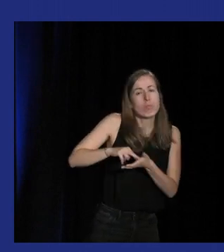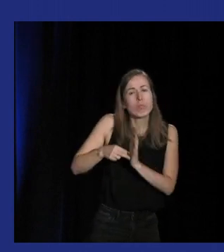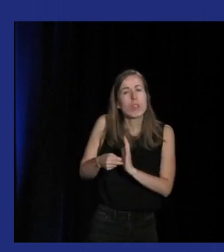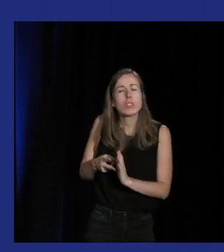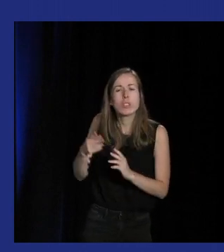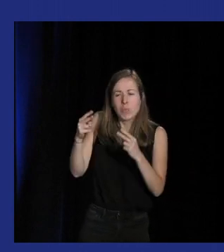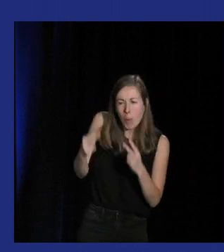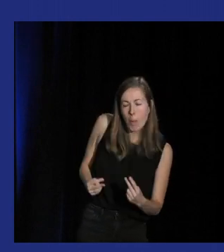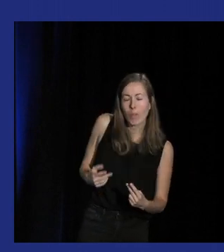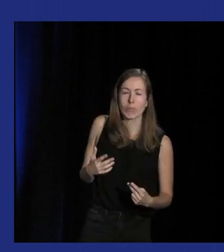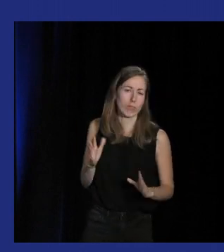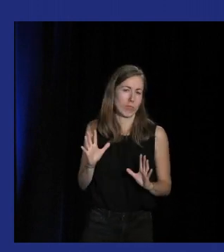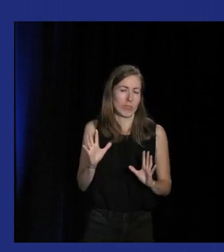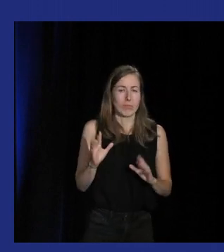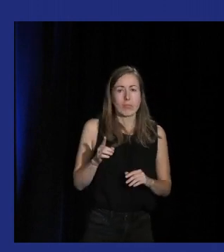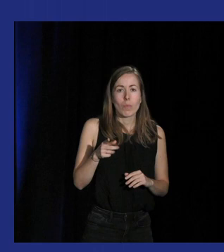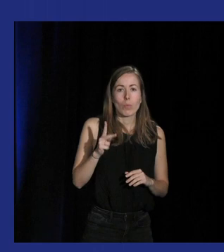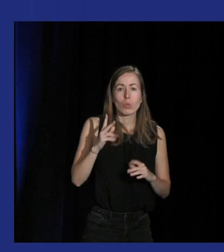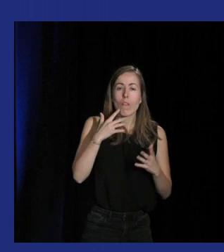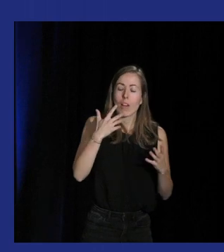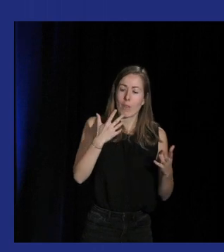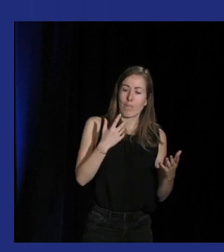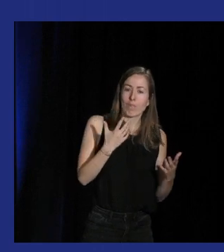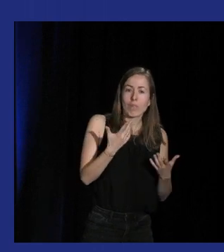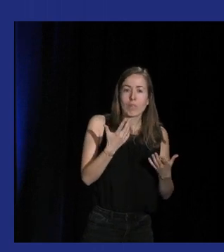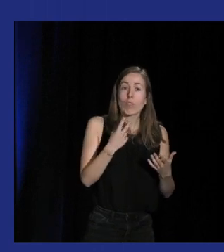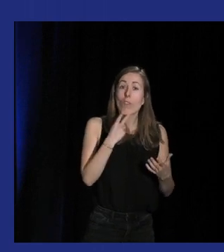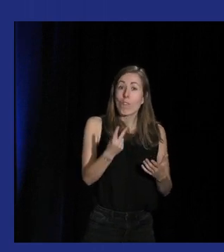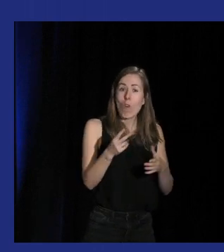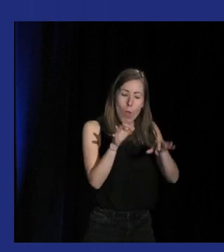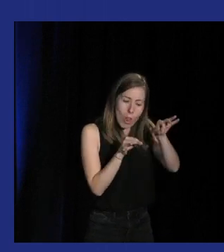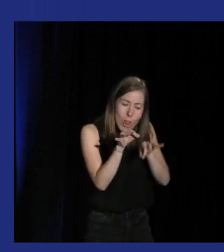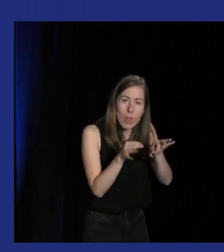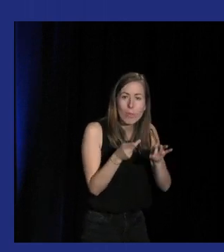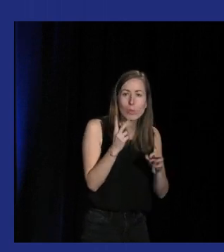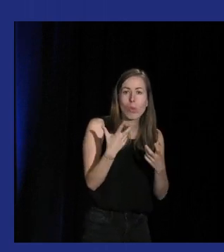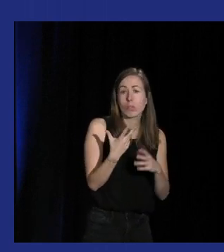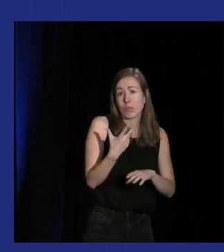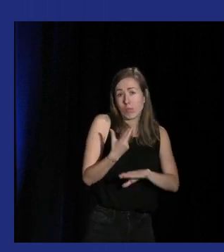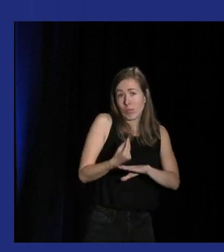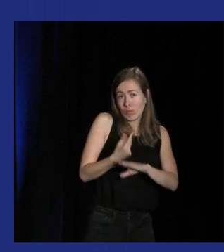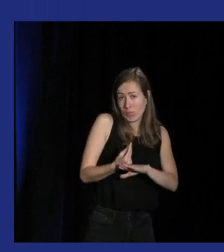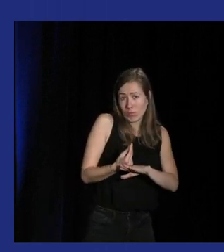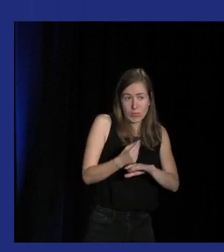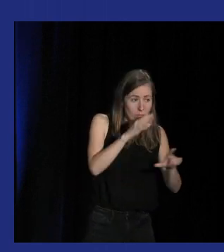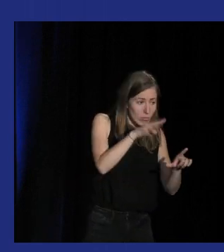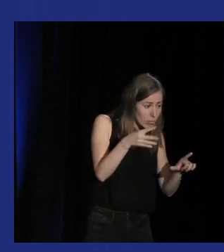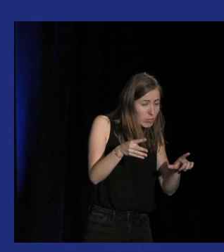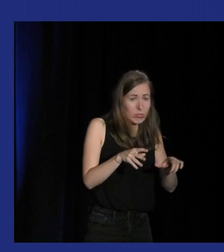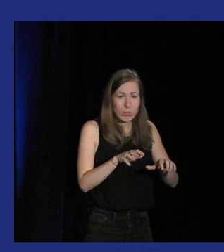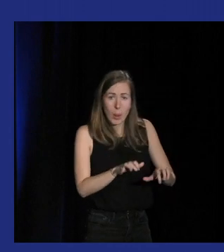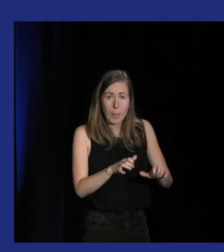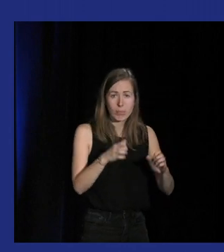vol design c'est pas mal parce que c'est vraiment des des fichiers Excel de de du code enfin ou des